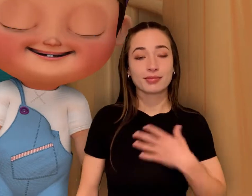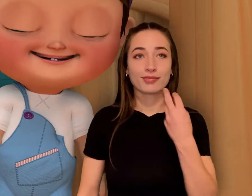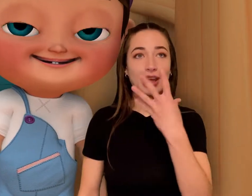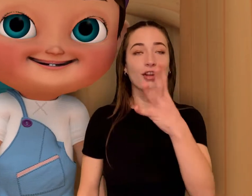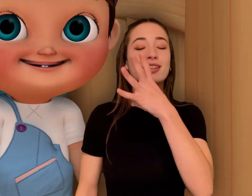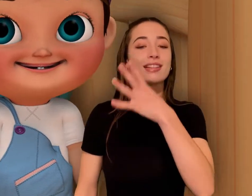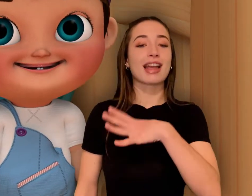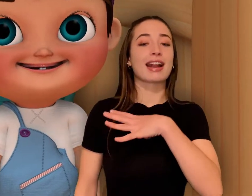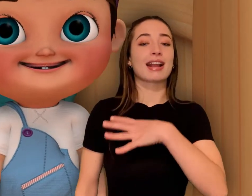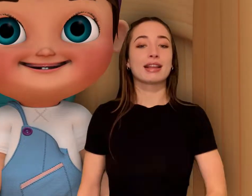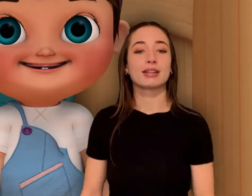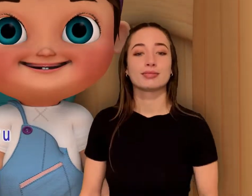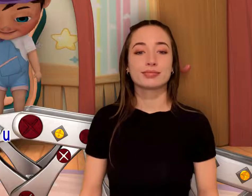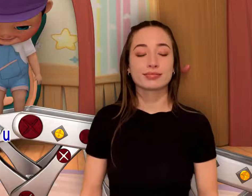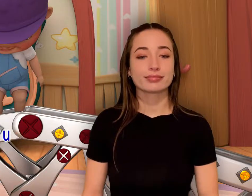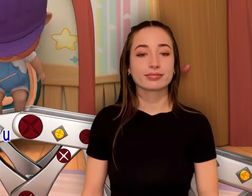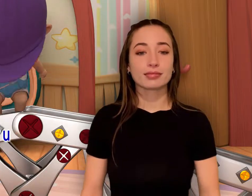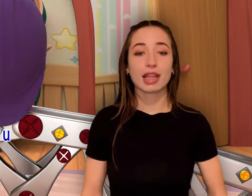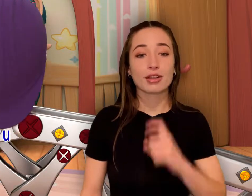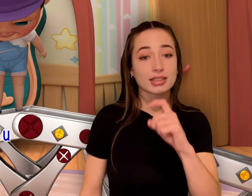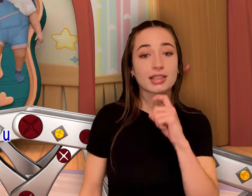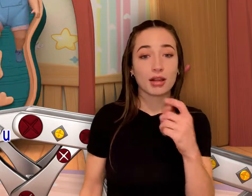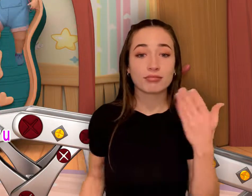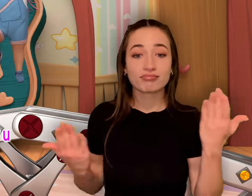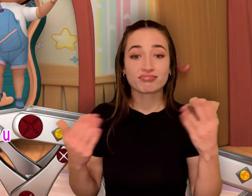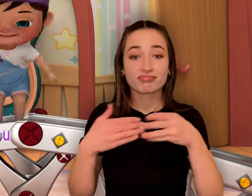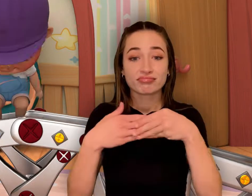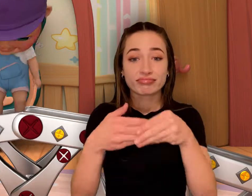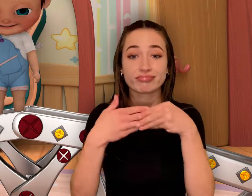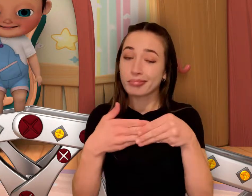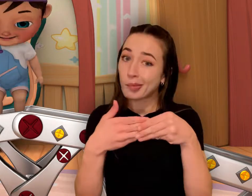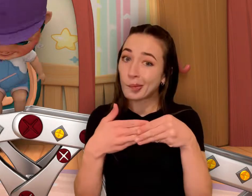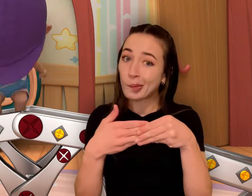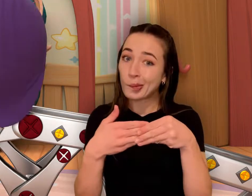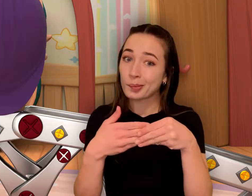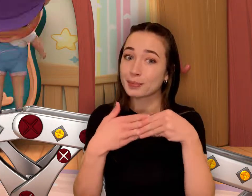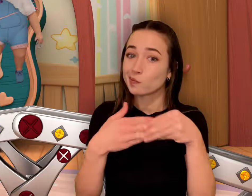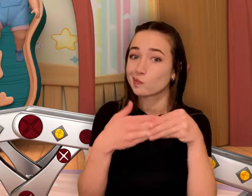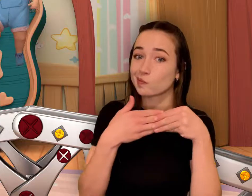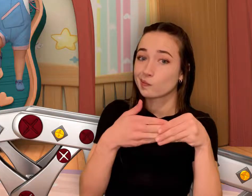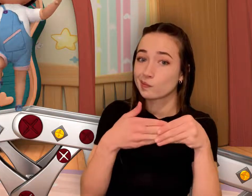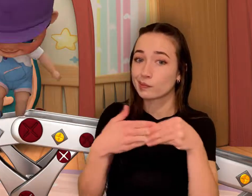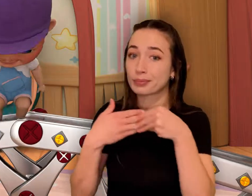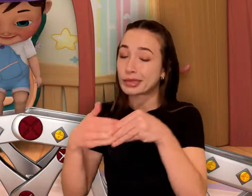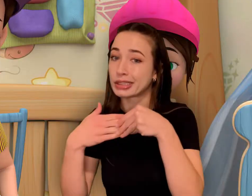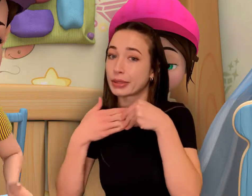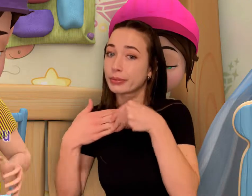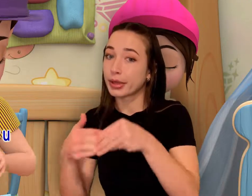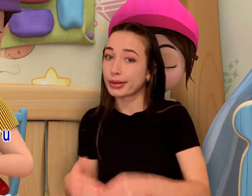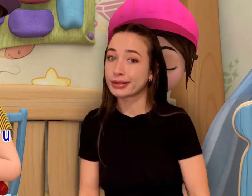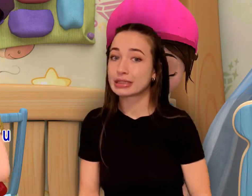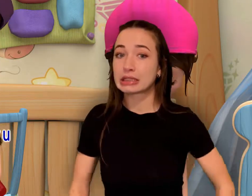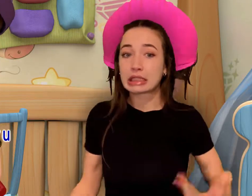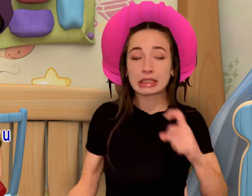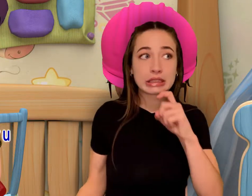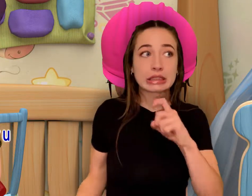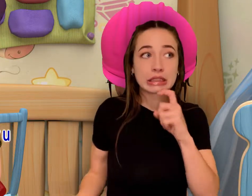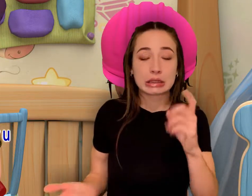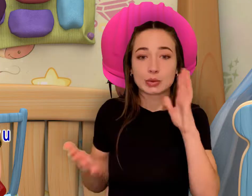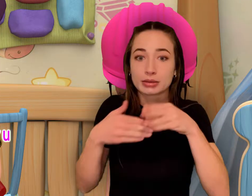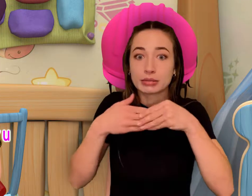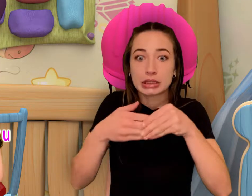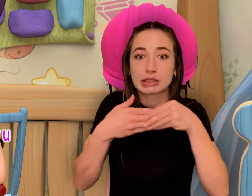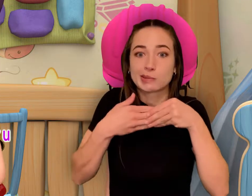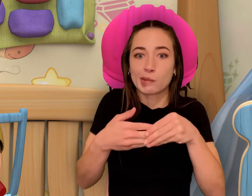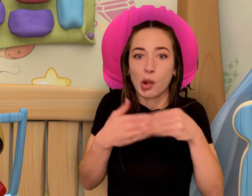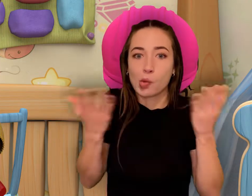さあどうしましょう。鉄の棒は曲がる、曲がる、曲がる。鉄の